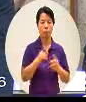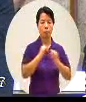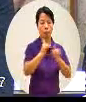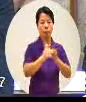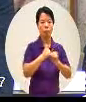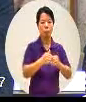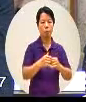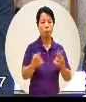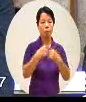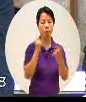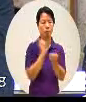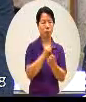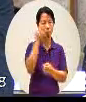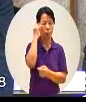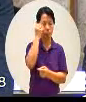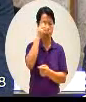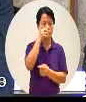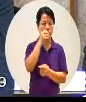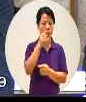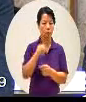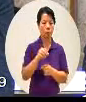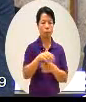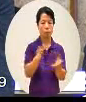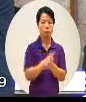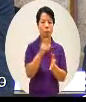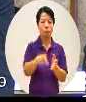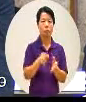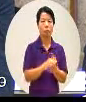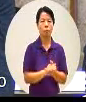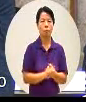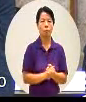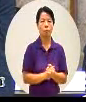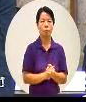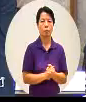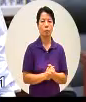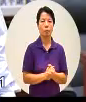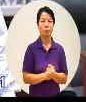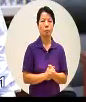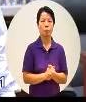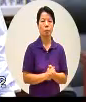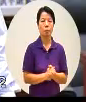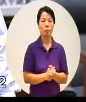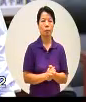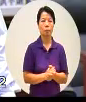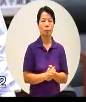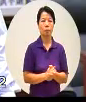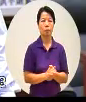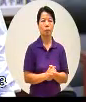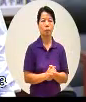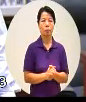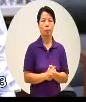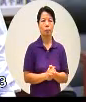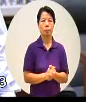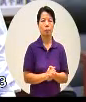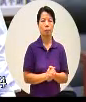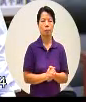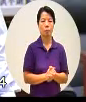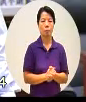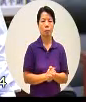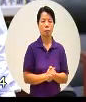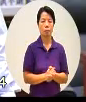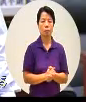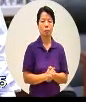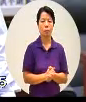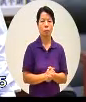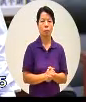对观光的部分吼是特别的重视。 哇，佮讲到观光，啊，你着真正用，你着伸脆皮啊！ 我感觉你咧海